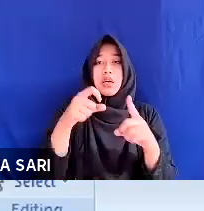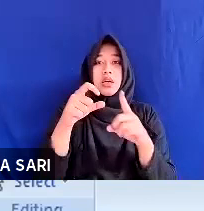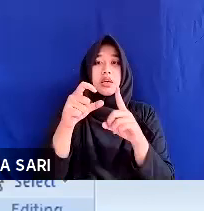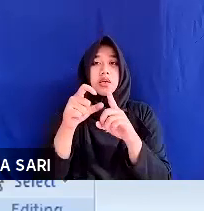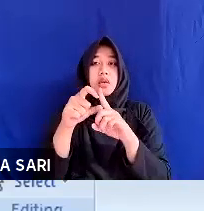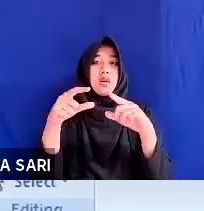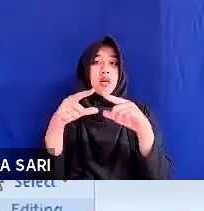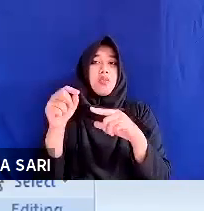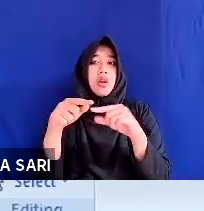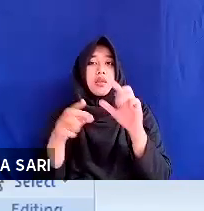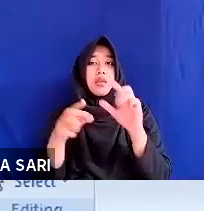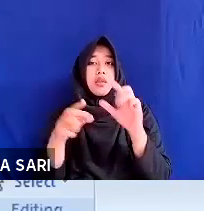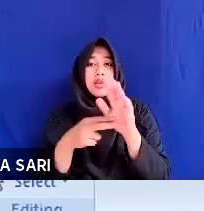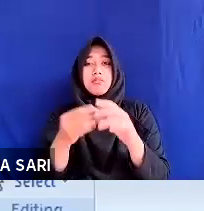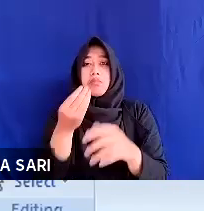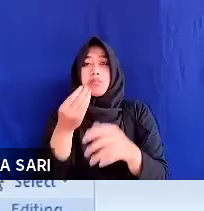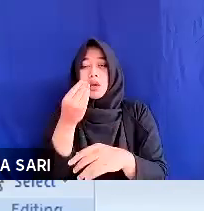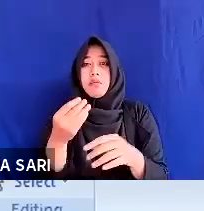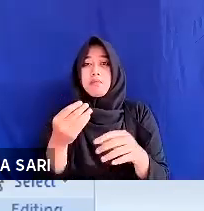bahasa Jawanya ya,